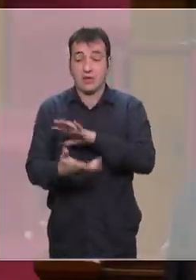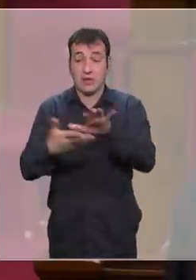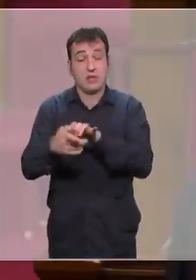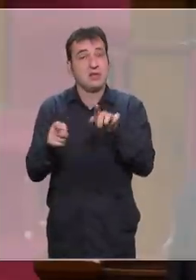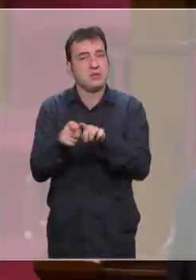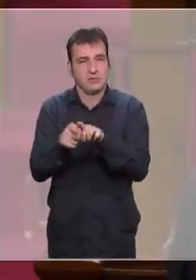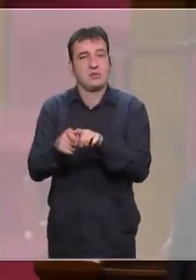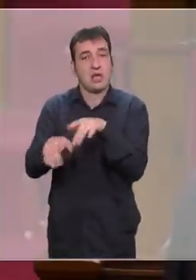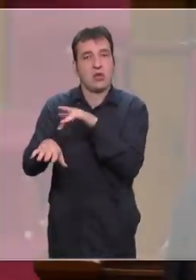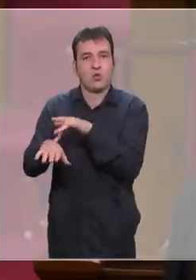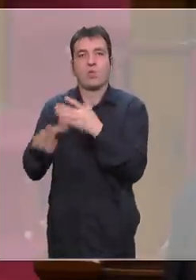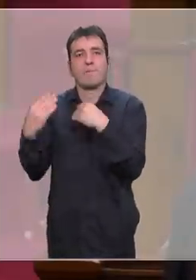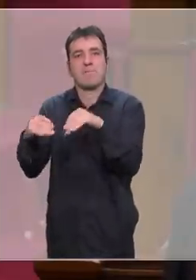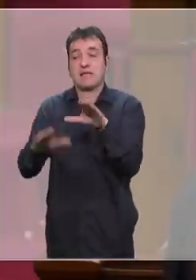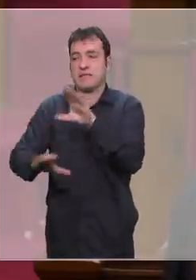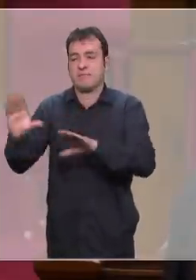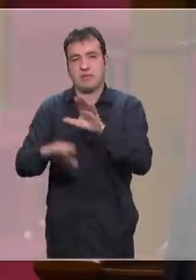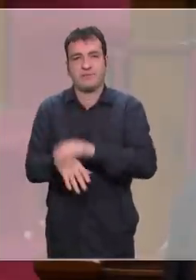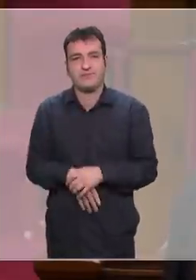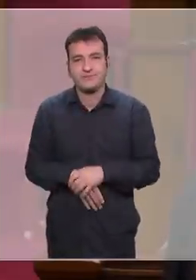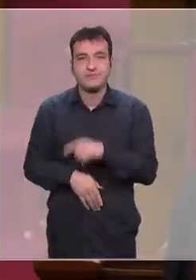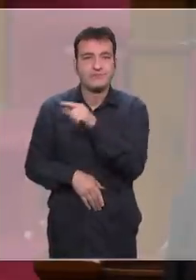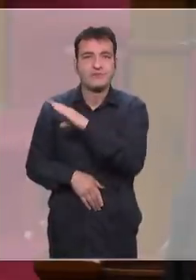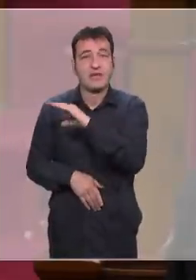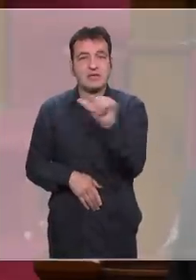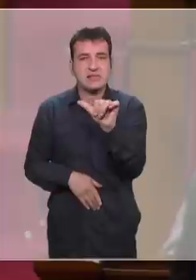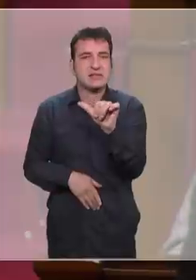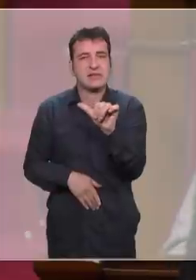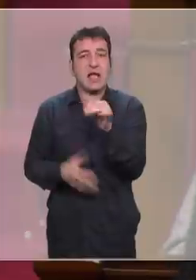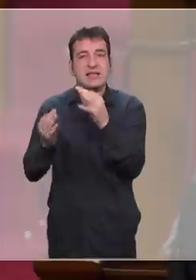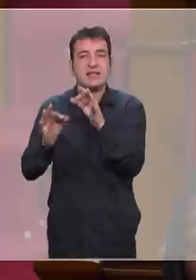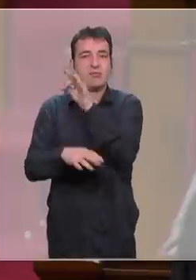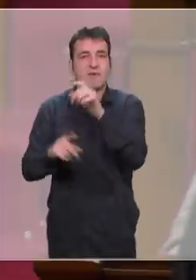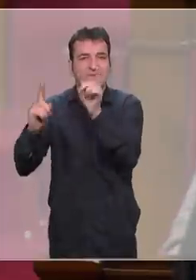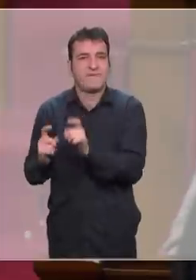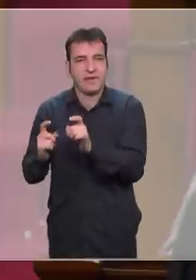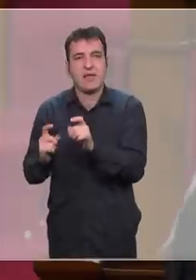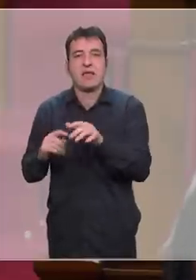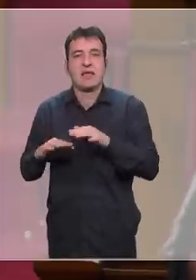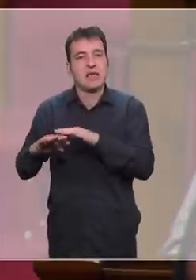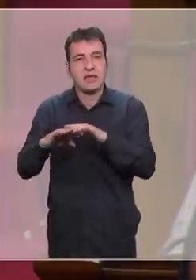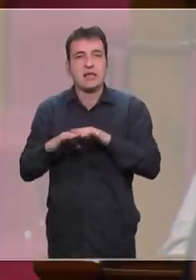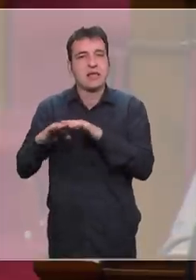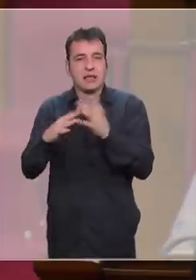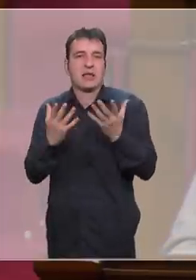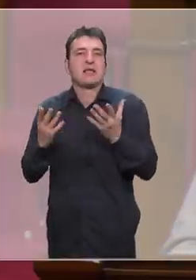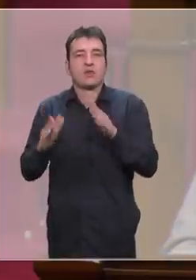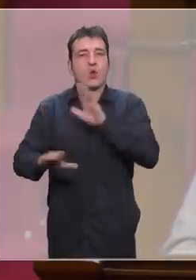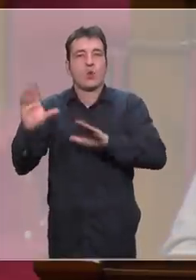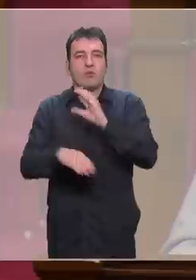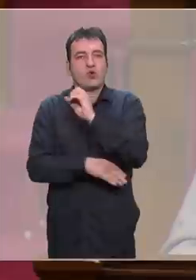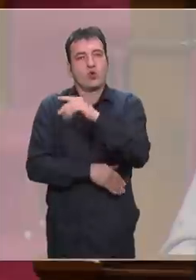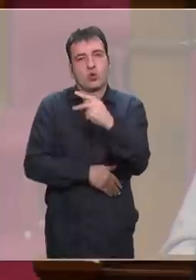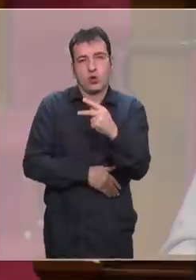bio. Après avoir encaissé un recul de son chiffre d'affaires de 10%, le réseau Rennes Carabée Biocoop a été placé